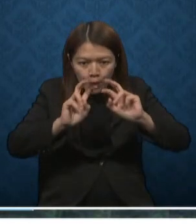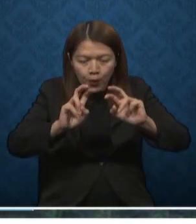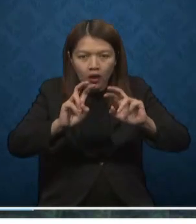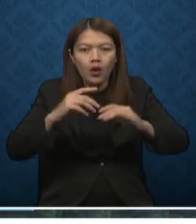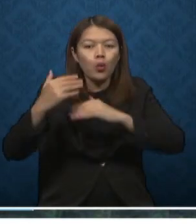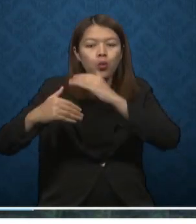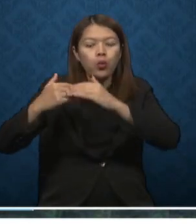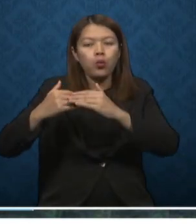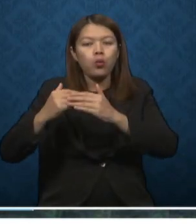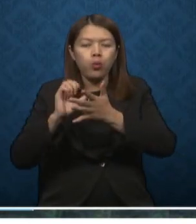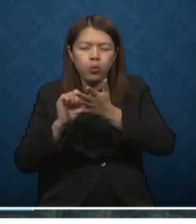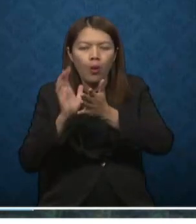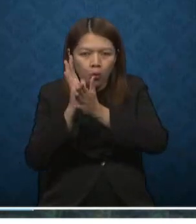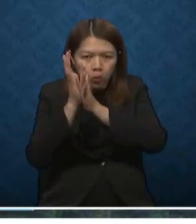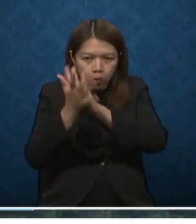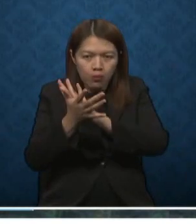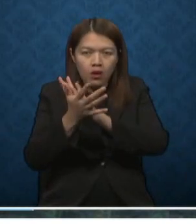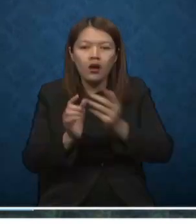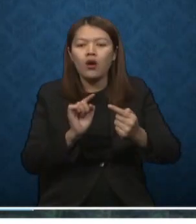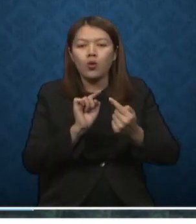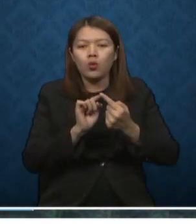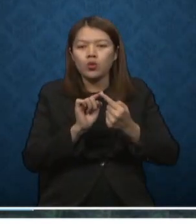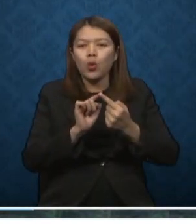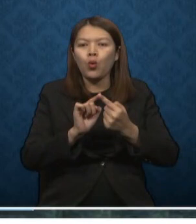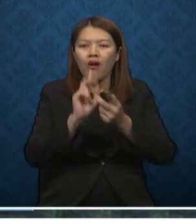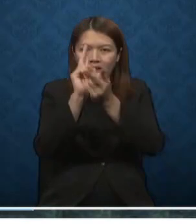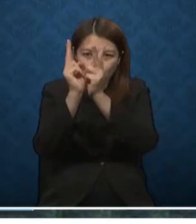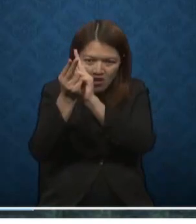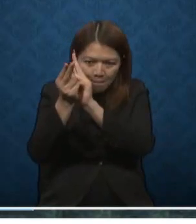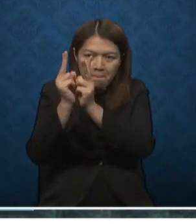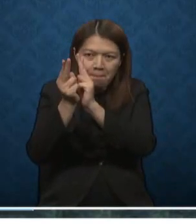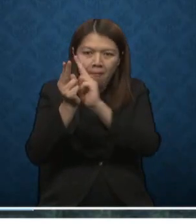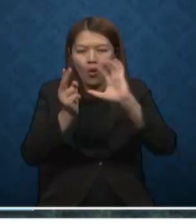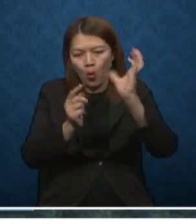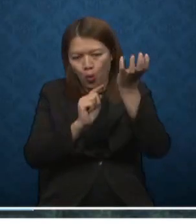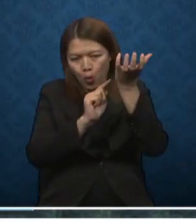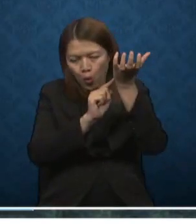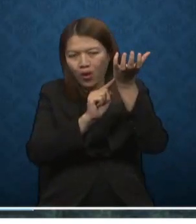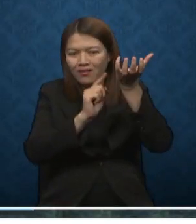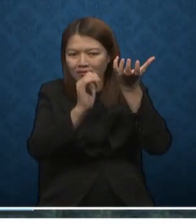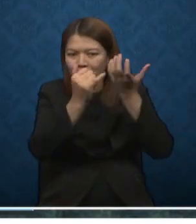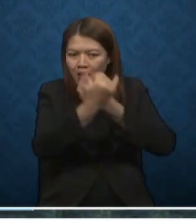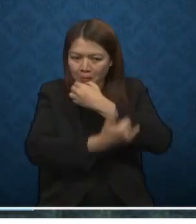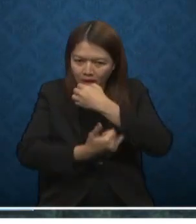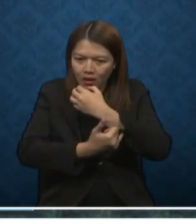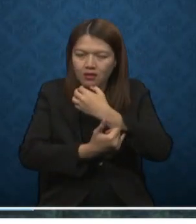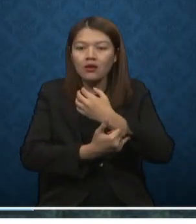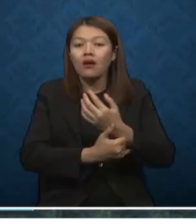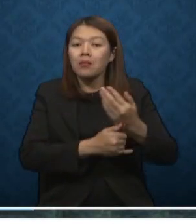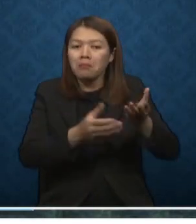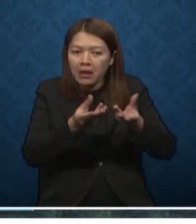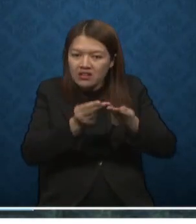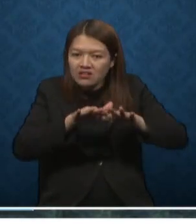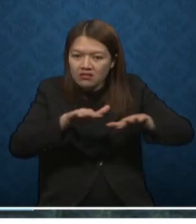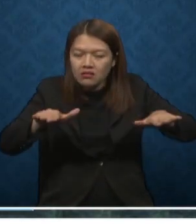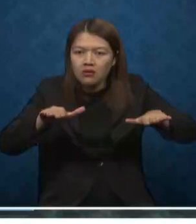หน้าของการปฏิรูปตั้งแต่เรื่องระดับดาวเทียมนะครับลงมาโครงสร้างพื้นฐานในประเทศทางด้านทางบกแล้วก็โคร